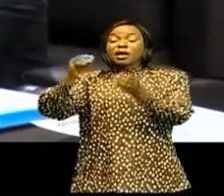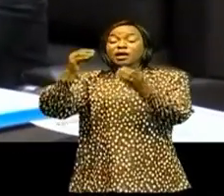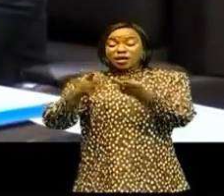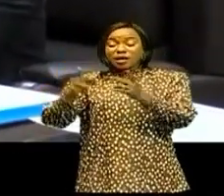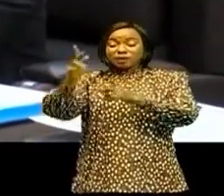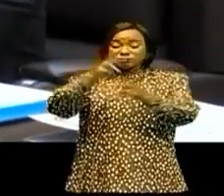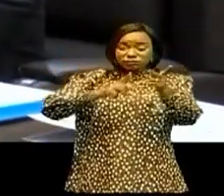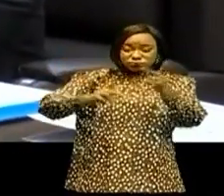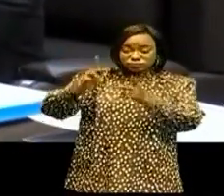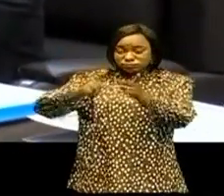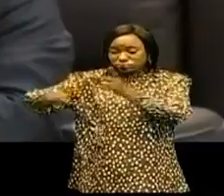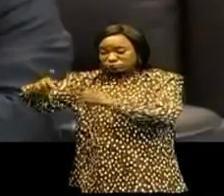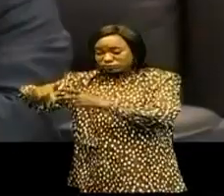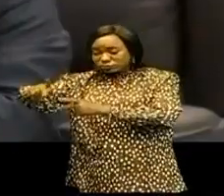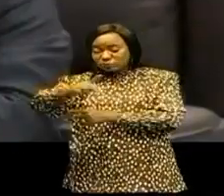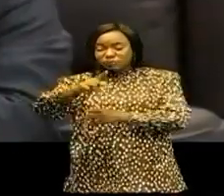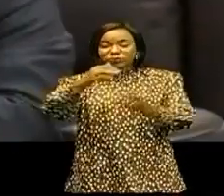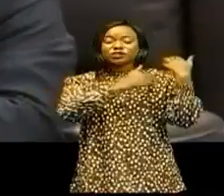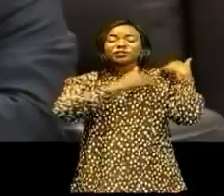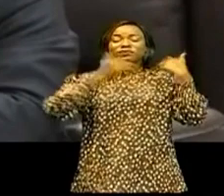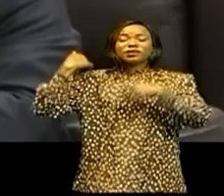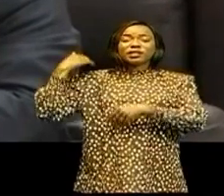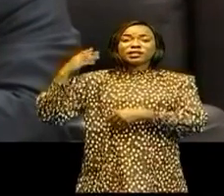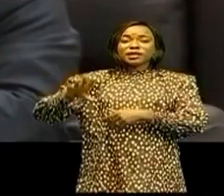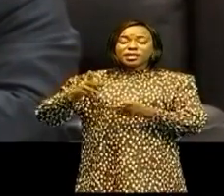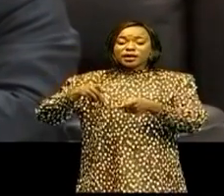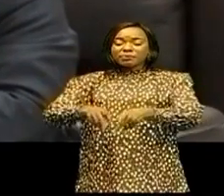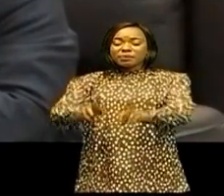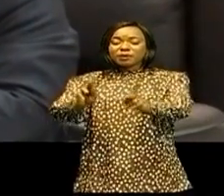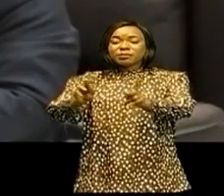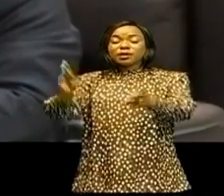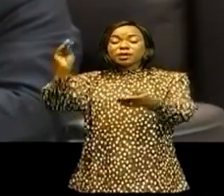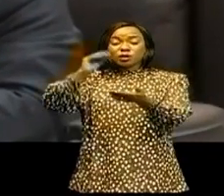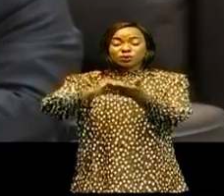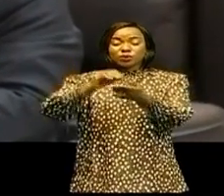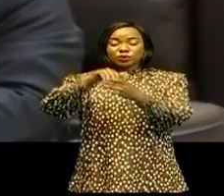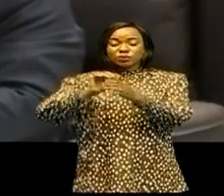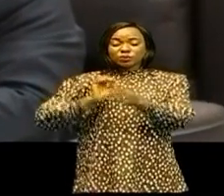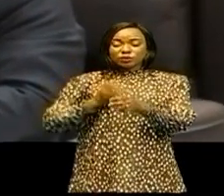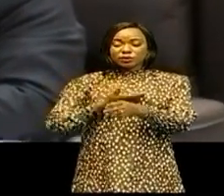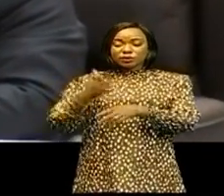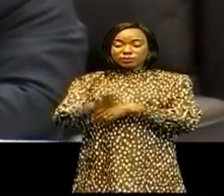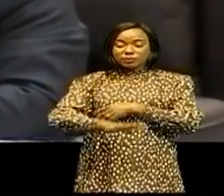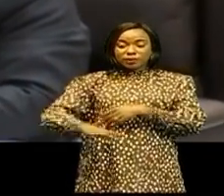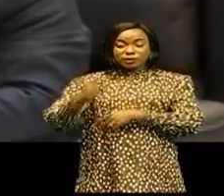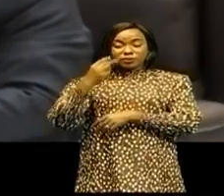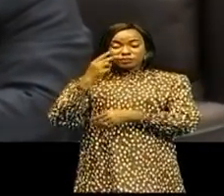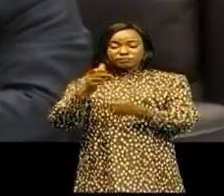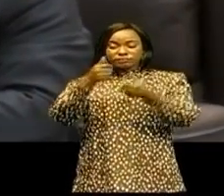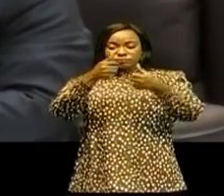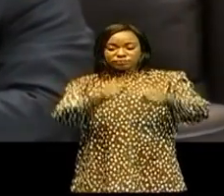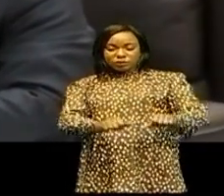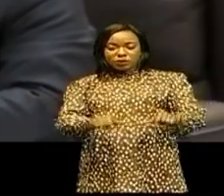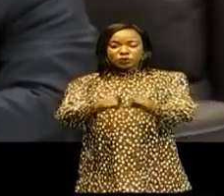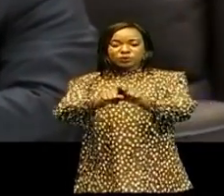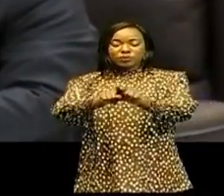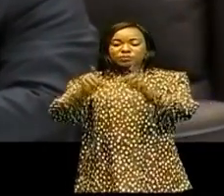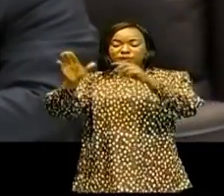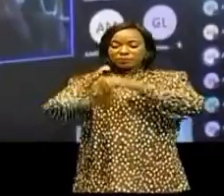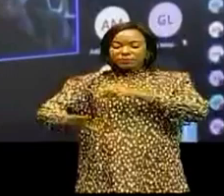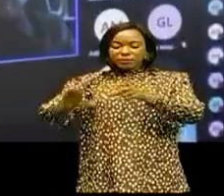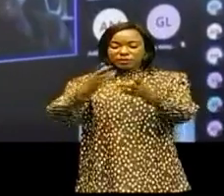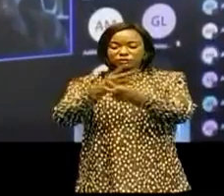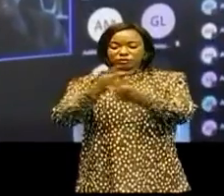du chef de l'État a permis, entre autres, à notre pays de se positionner comme pays solution